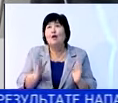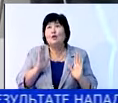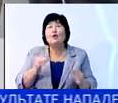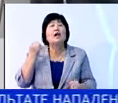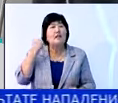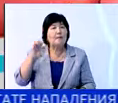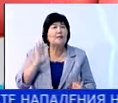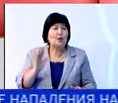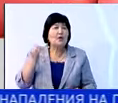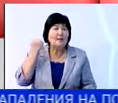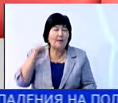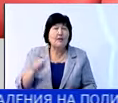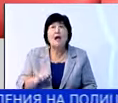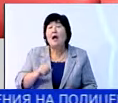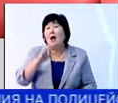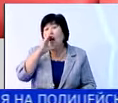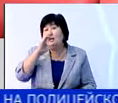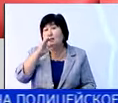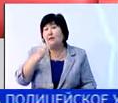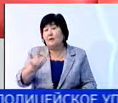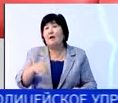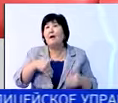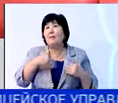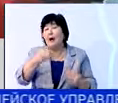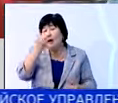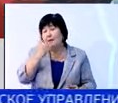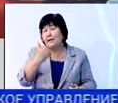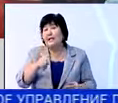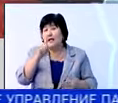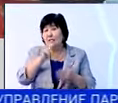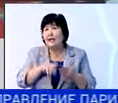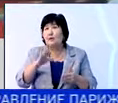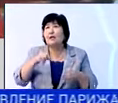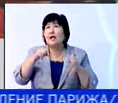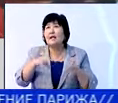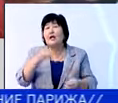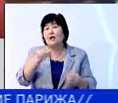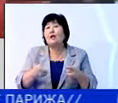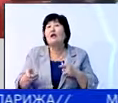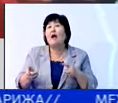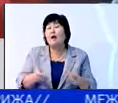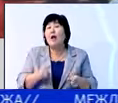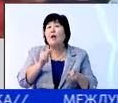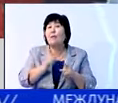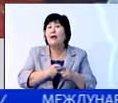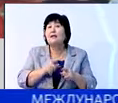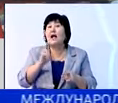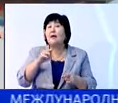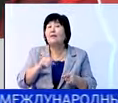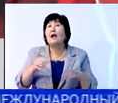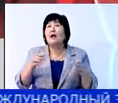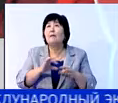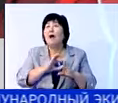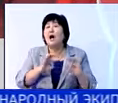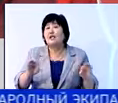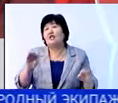победу, только на победу. Степные волки поблагодарили за поддержку и заверили, что к решающей игре готовы. По словам капитана, команда в